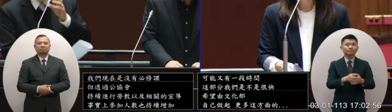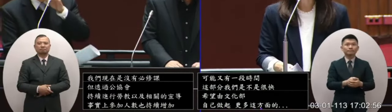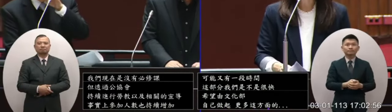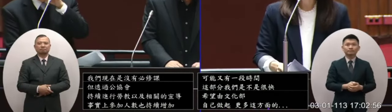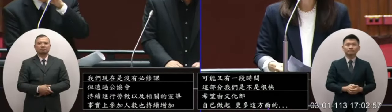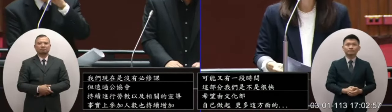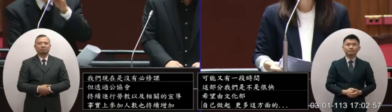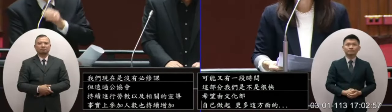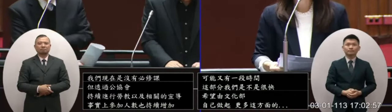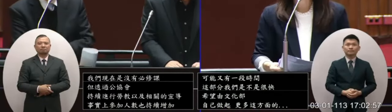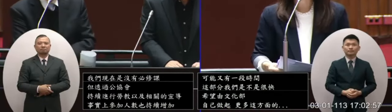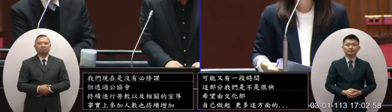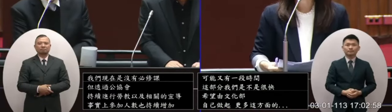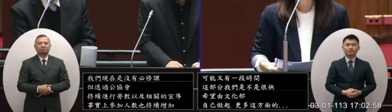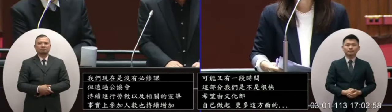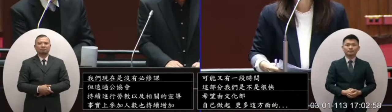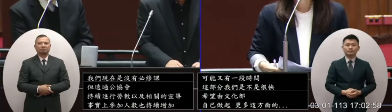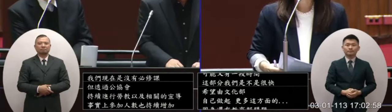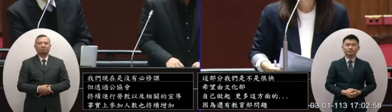能。